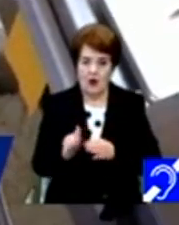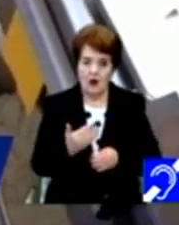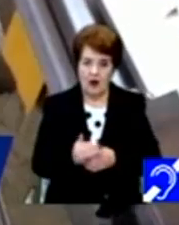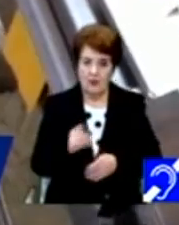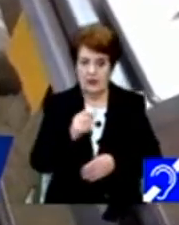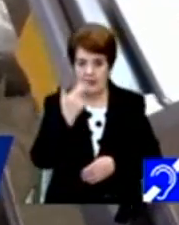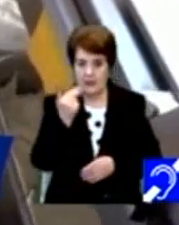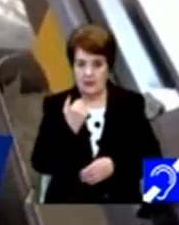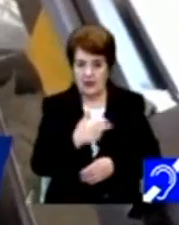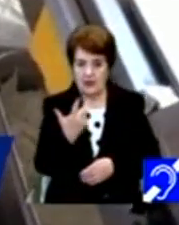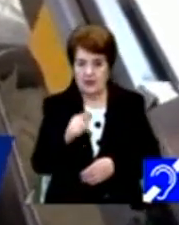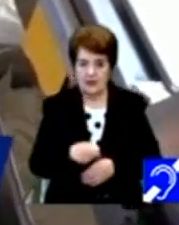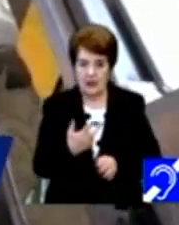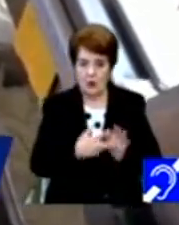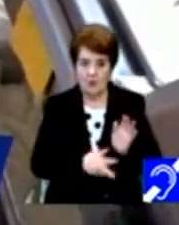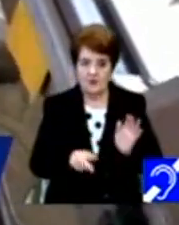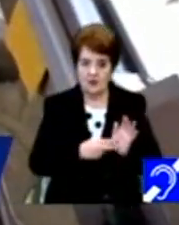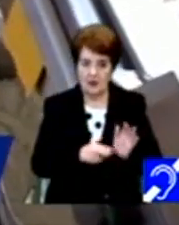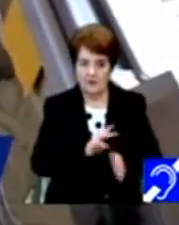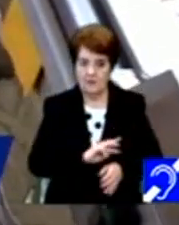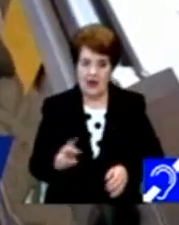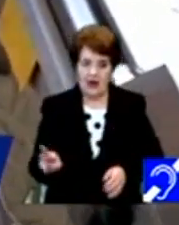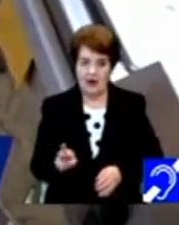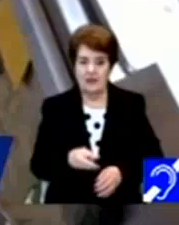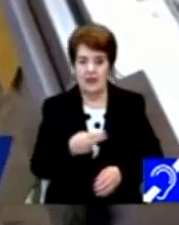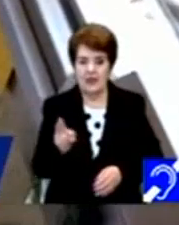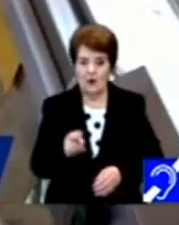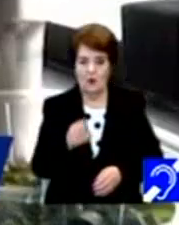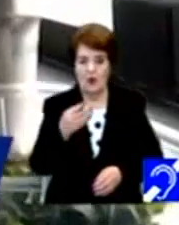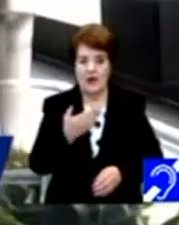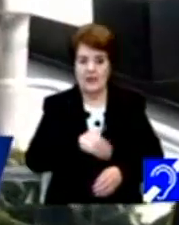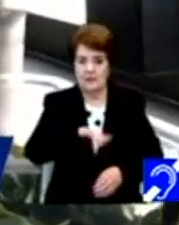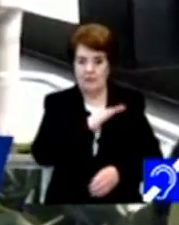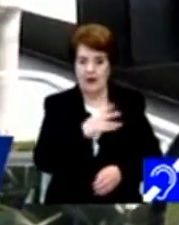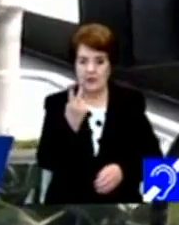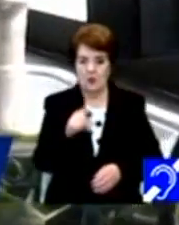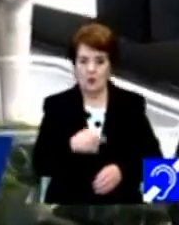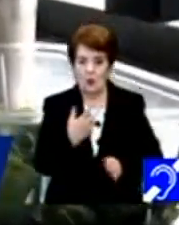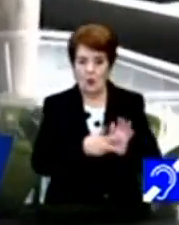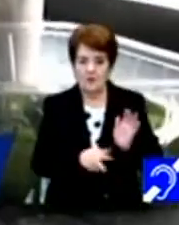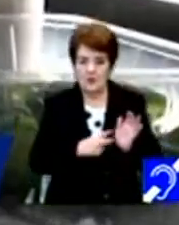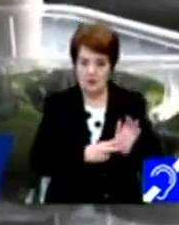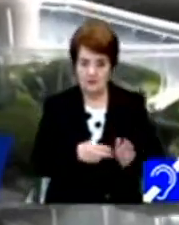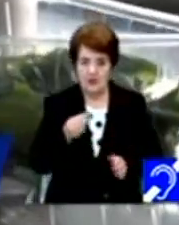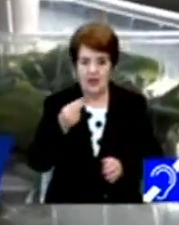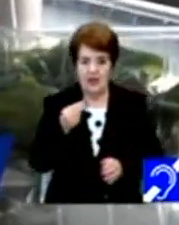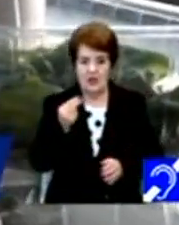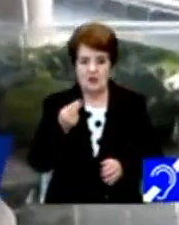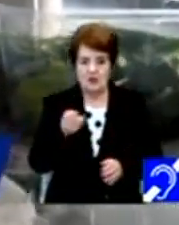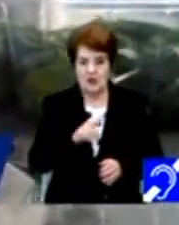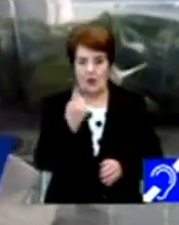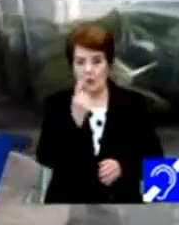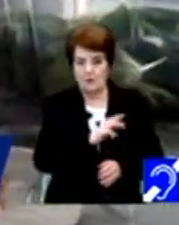pentru Italia 3,87 miliarde de euro, Spania 2,87 miliarde și Cehia 1 miliard de